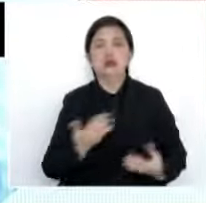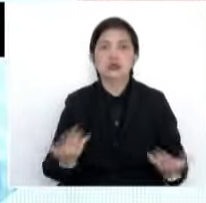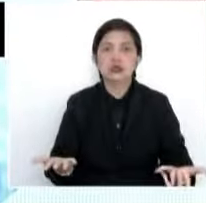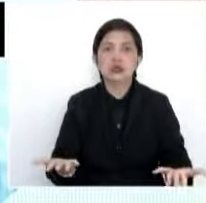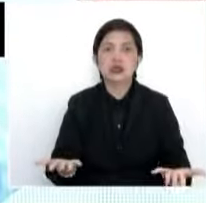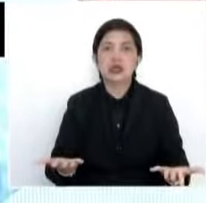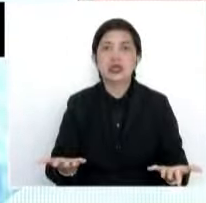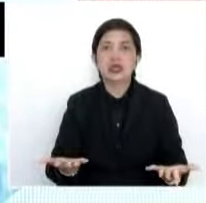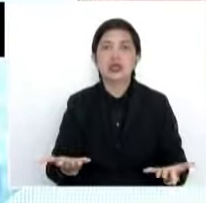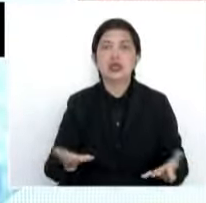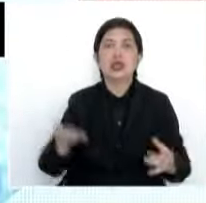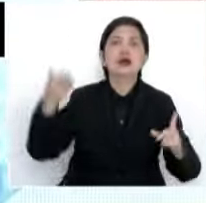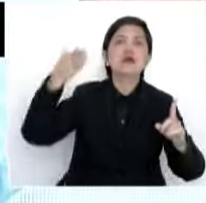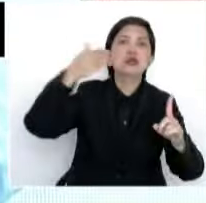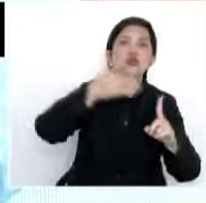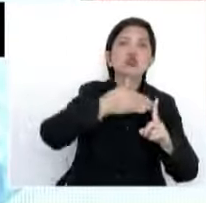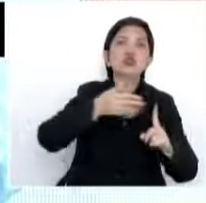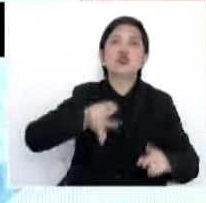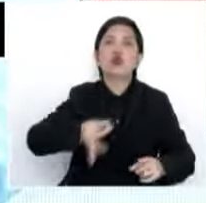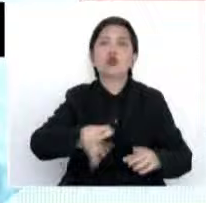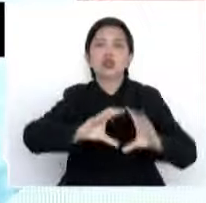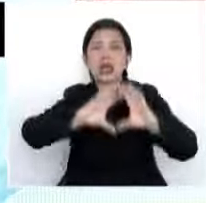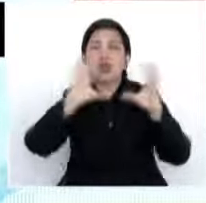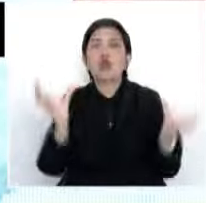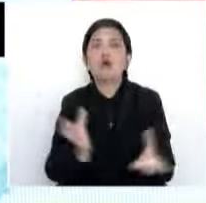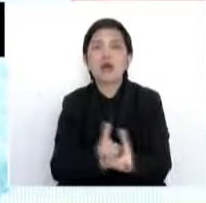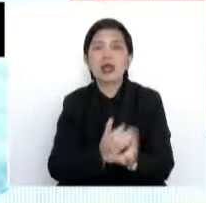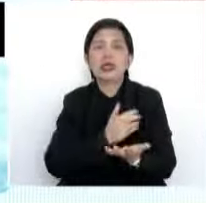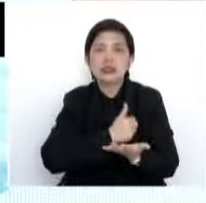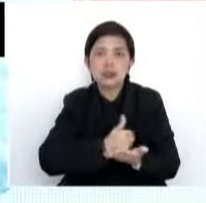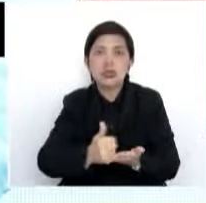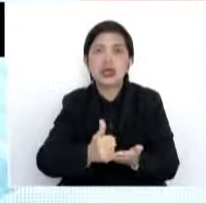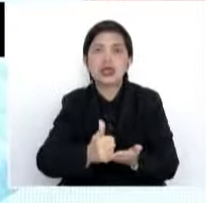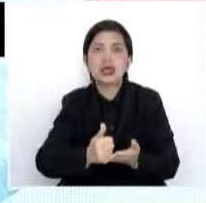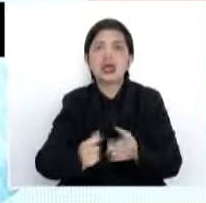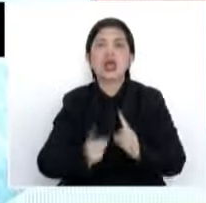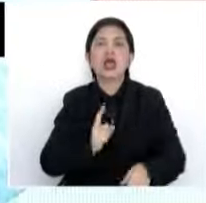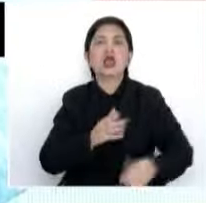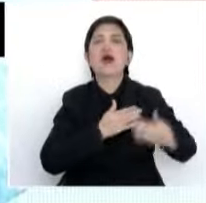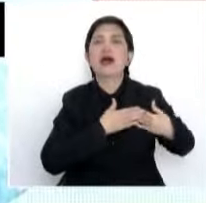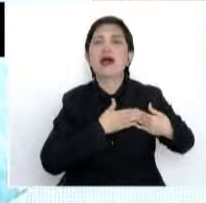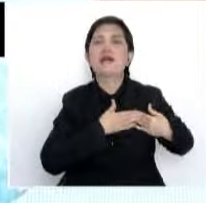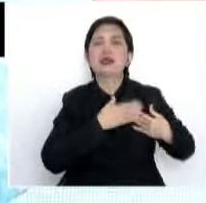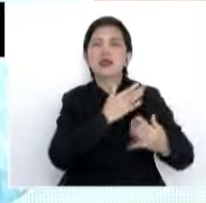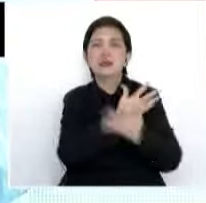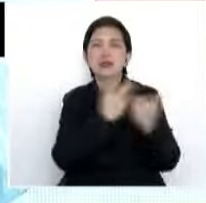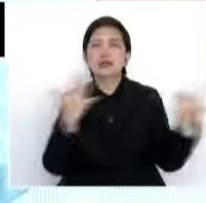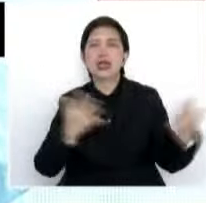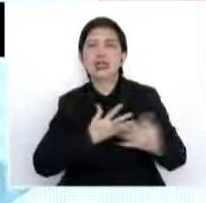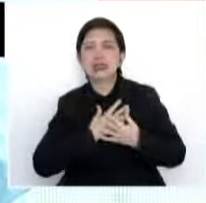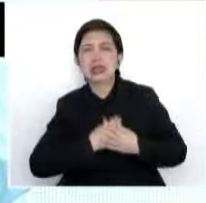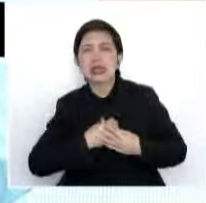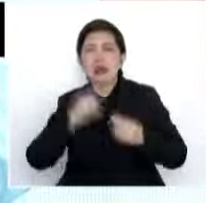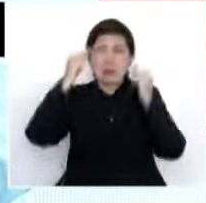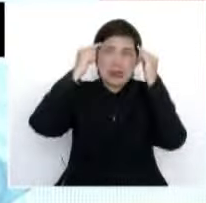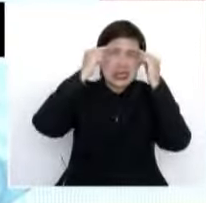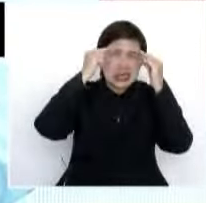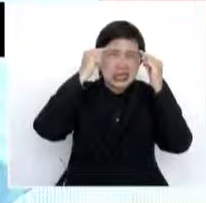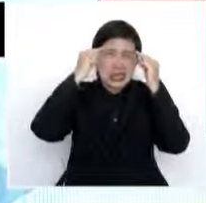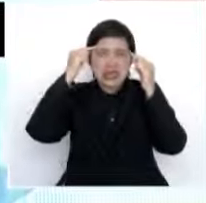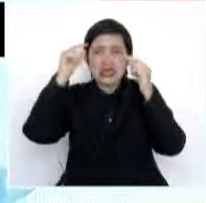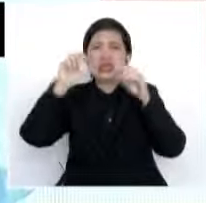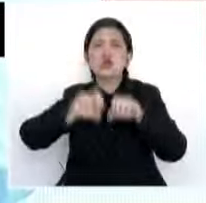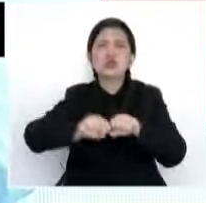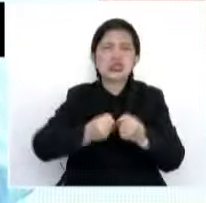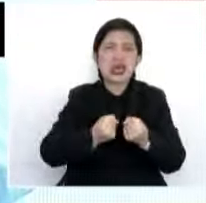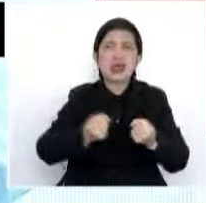Bagaimana akan menuju ke kota Global yang sejati kalau hati rakyatnya disakitin pikirannya dirusak dan